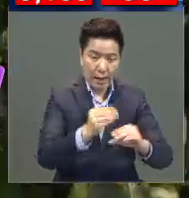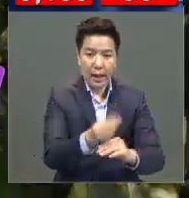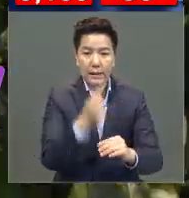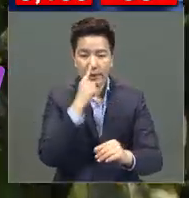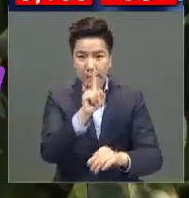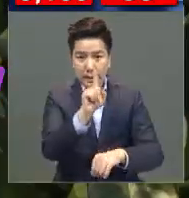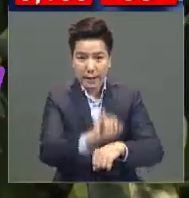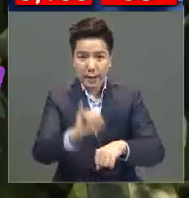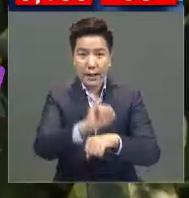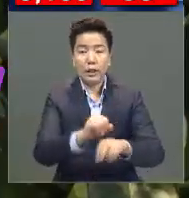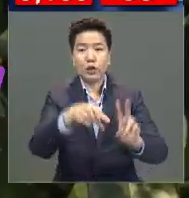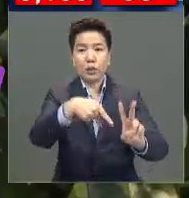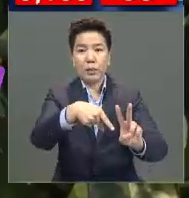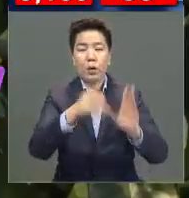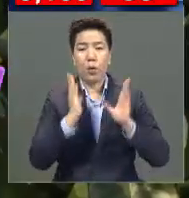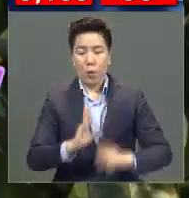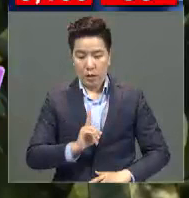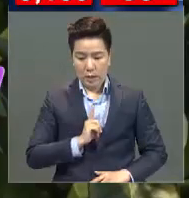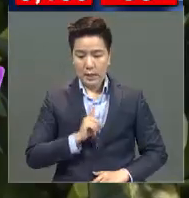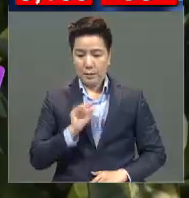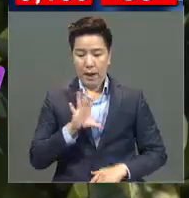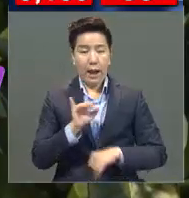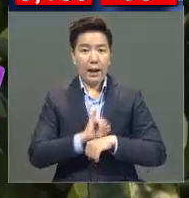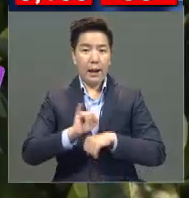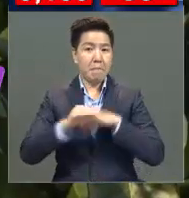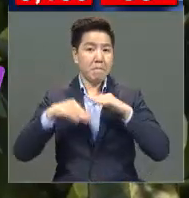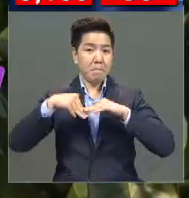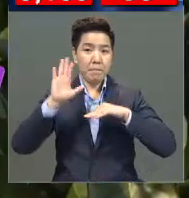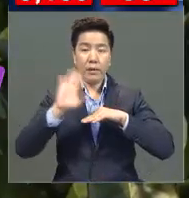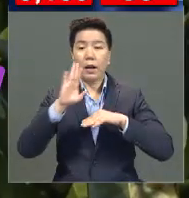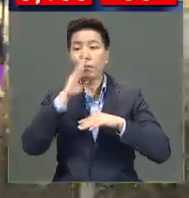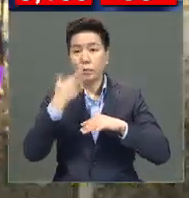พันล้านบาทรวมส่งเสริมการเกษตรจะจ่ายค่าชดเชยเยียวยาให้เกษตรกรรายละ2,000บาทรายละไม่เกิน 25ไร่หากผ่านความเห็นชอบก็จะเสนอคณะรัฐมนตรี